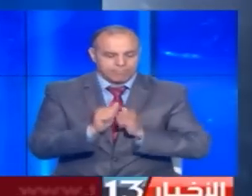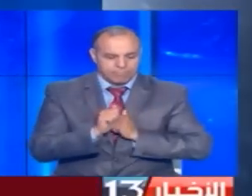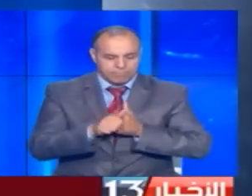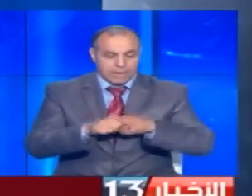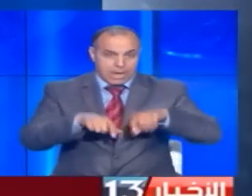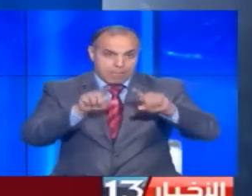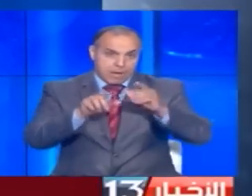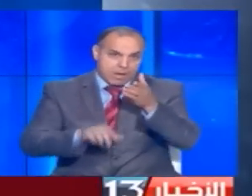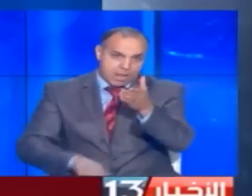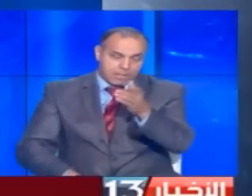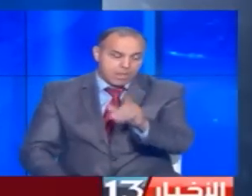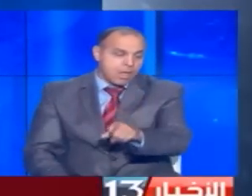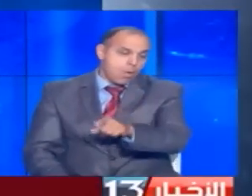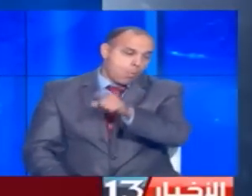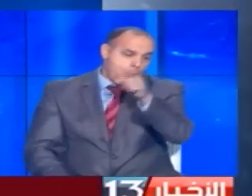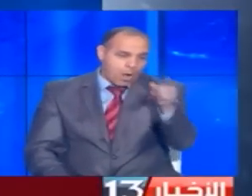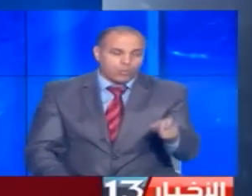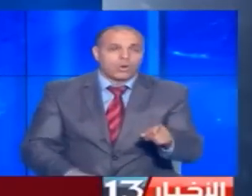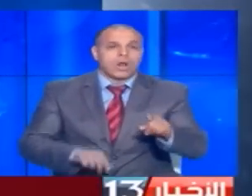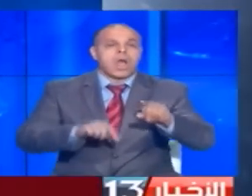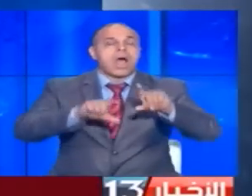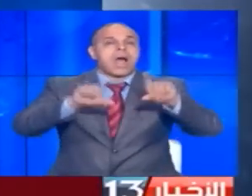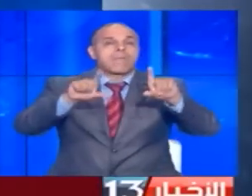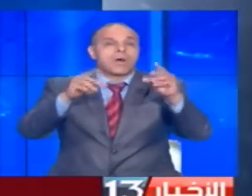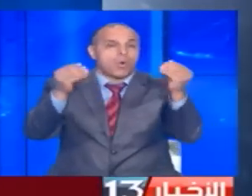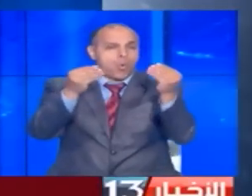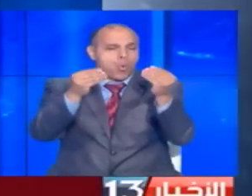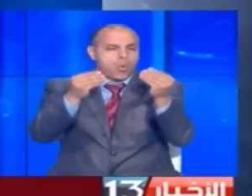ونشير إلى أنه بإمكانكم متابعة هذه النشرة